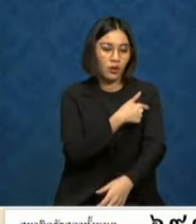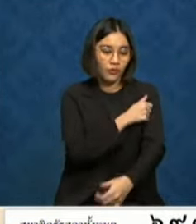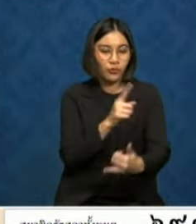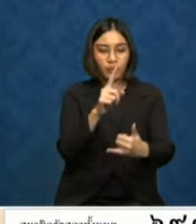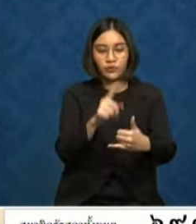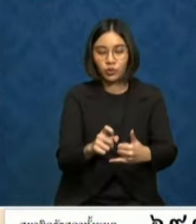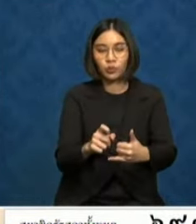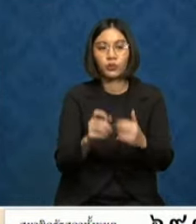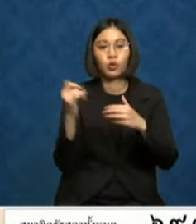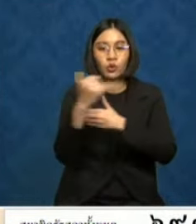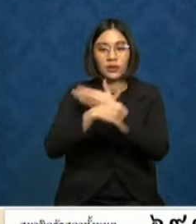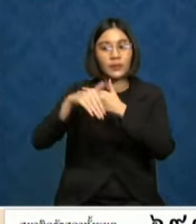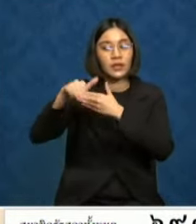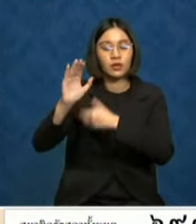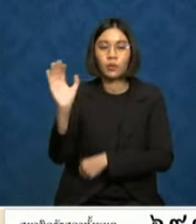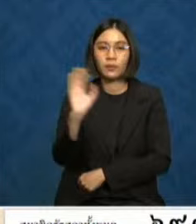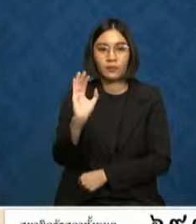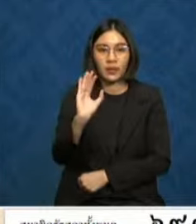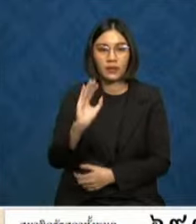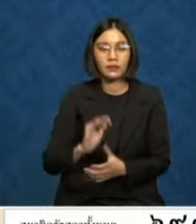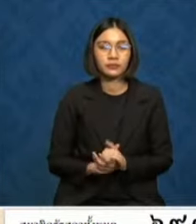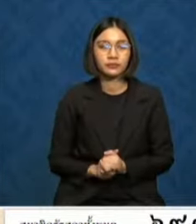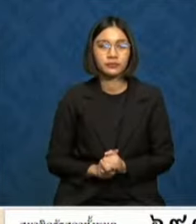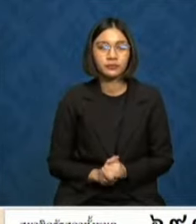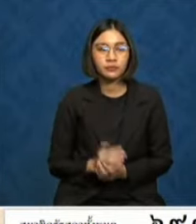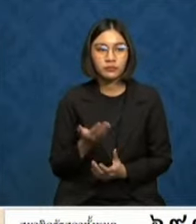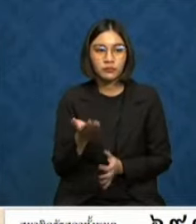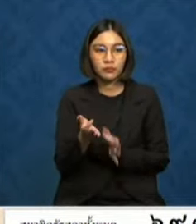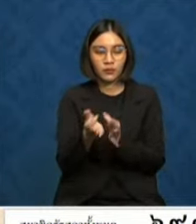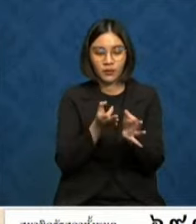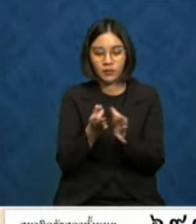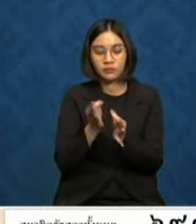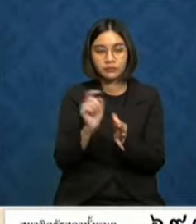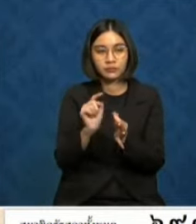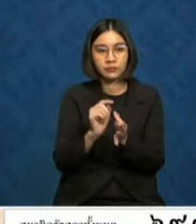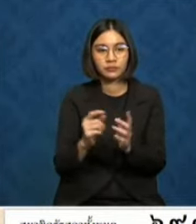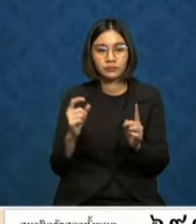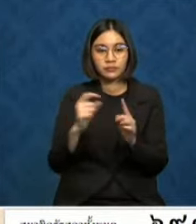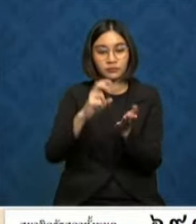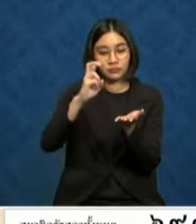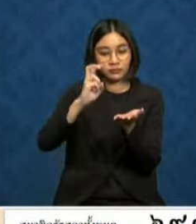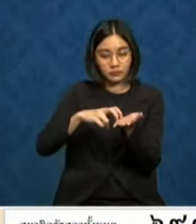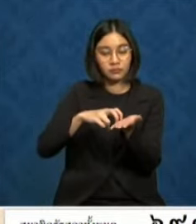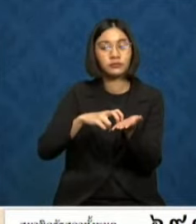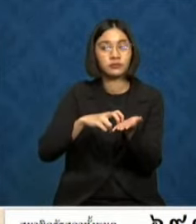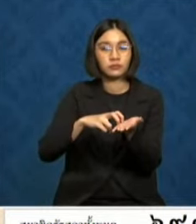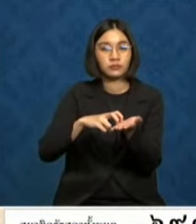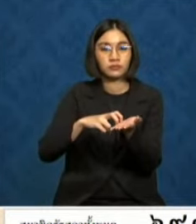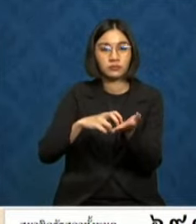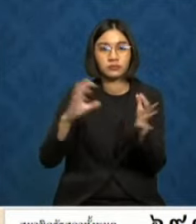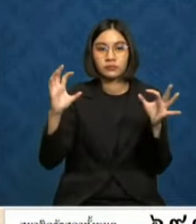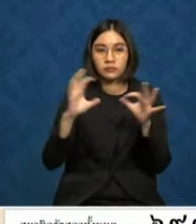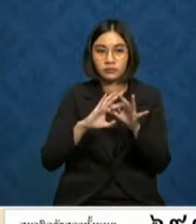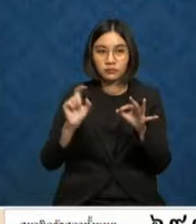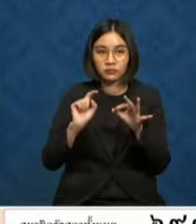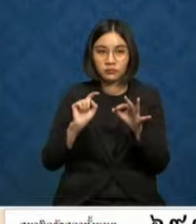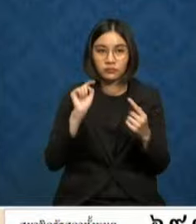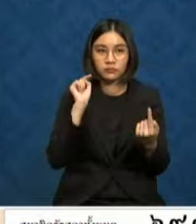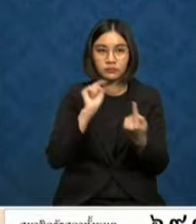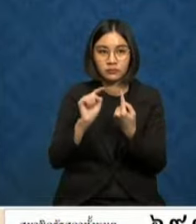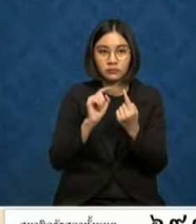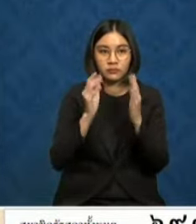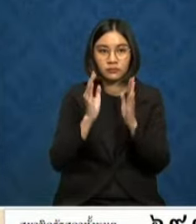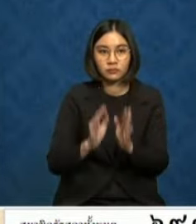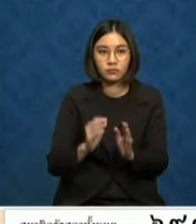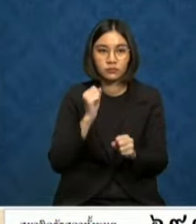าติที่เป็นผู้ร้ายข้ามแดนค่ะนอกจากนี้ขอกราบเรียนเพิ่มเติมว่าคำรับรองในเรื่องนี้ เกี่ยวข้องกับเฉพาะกรณี